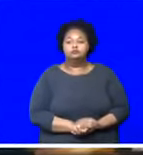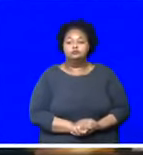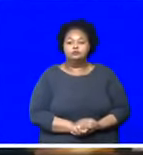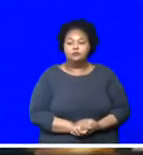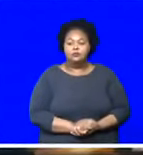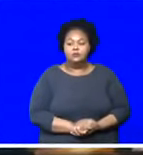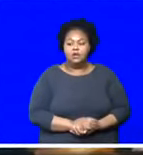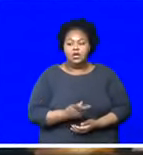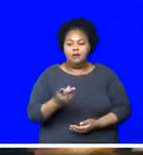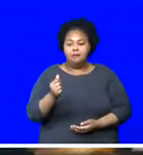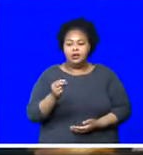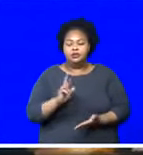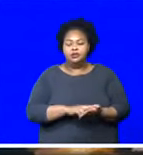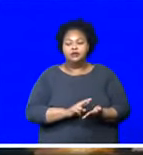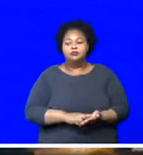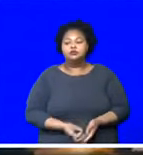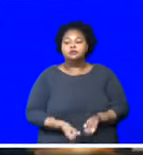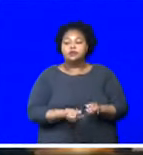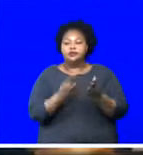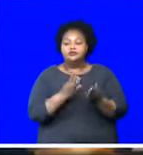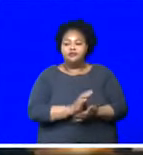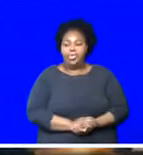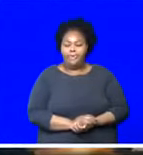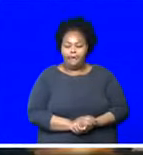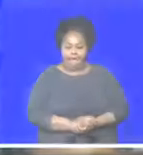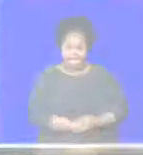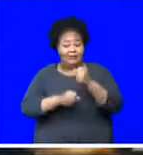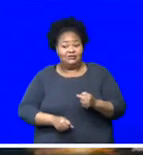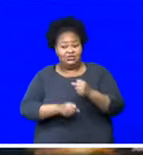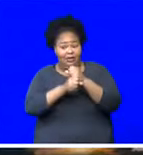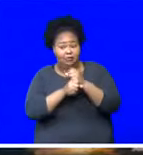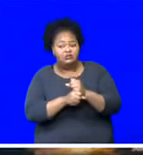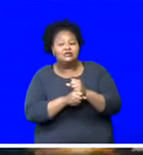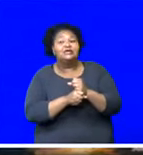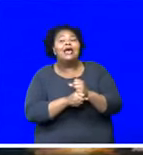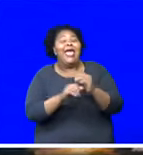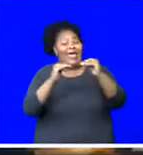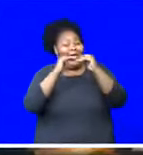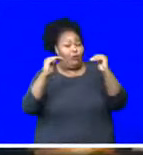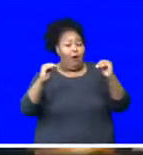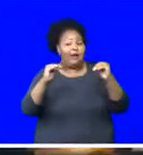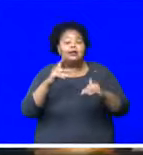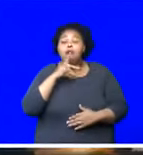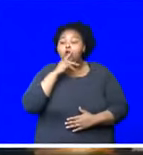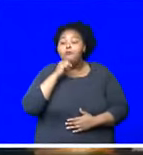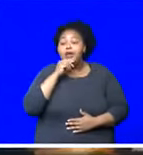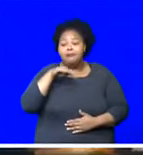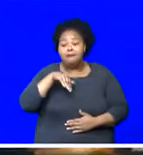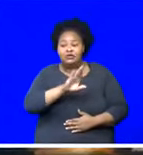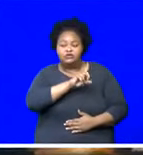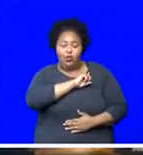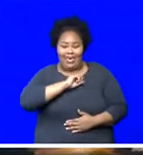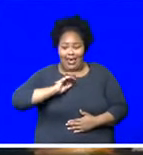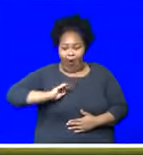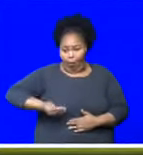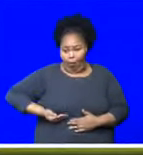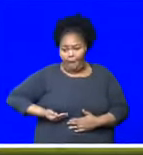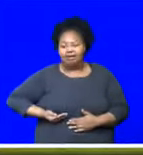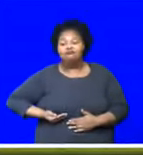Malanga lamahla samukele wona umbiko wetimali. Dokuthi nemidlalo yabomake ithuthuke lapha eveni.